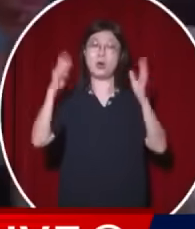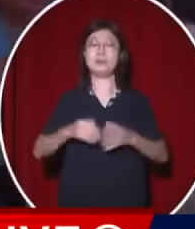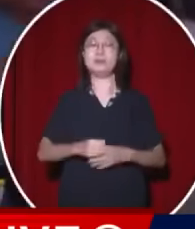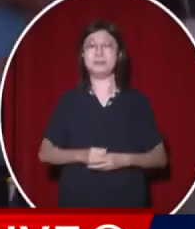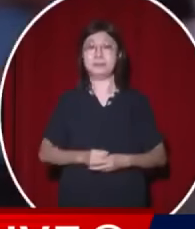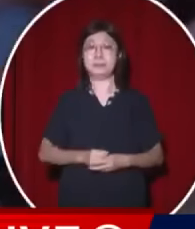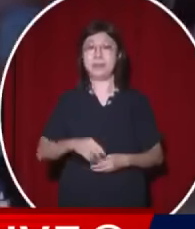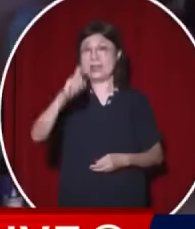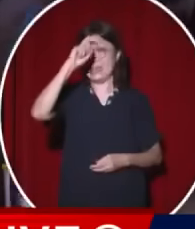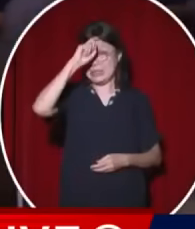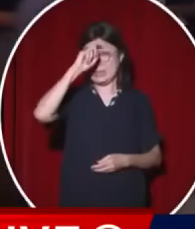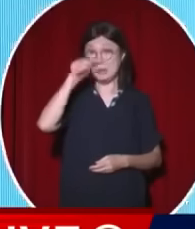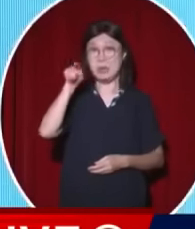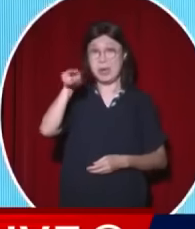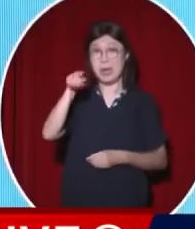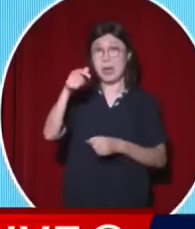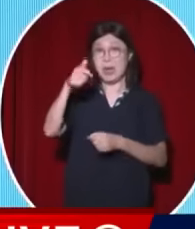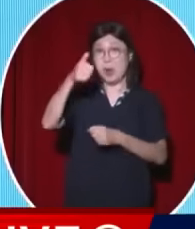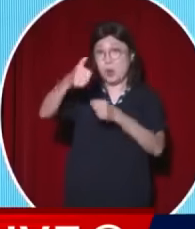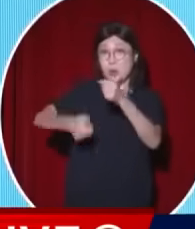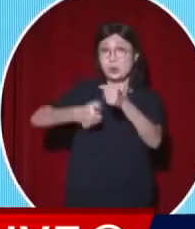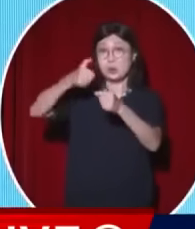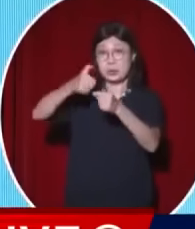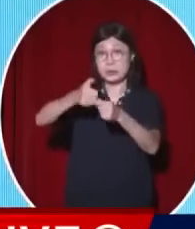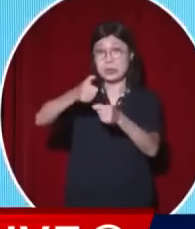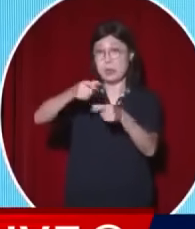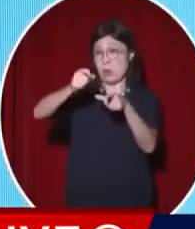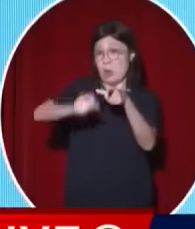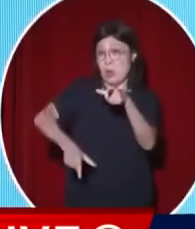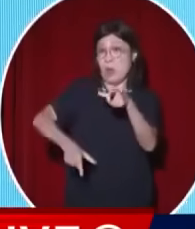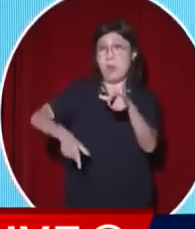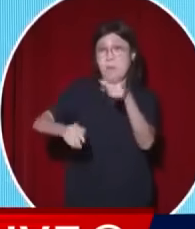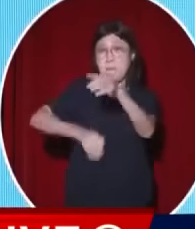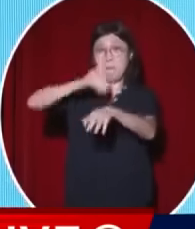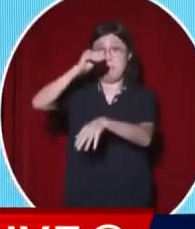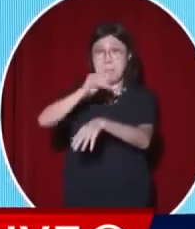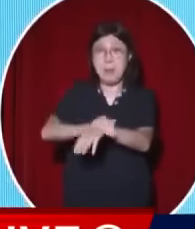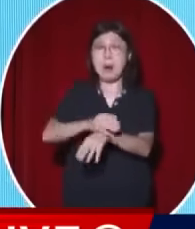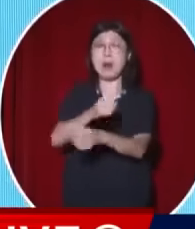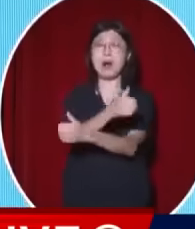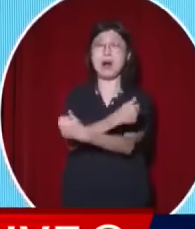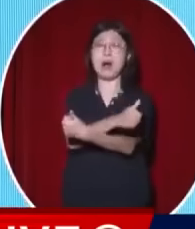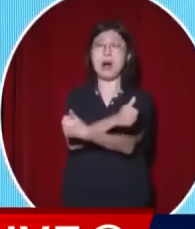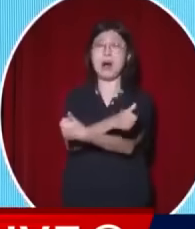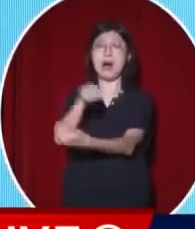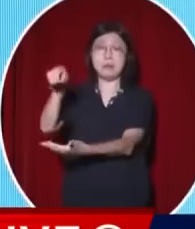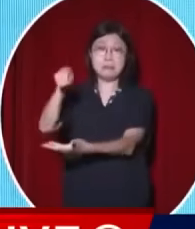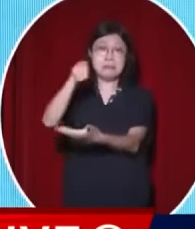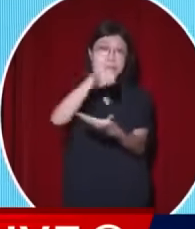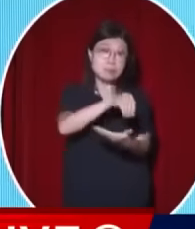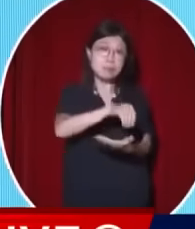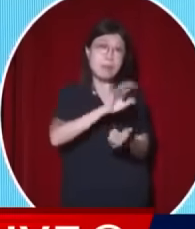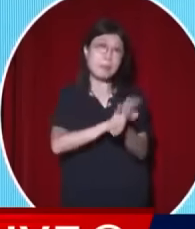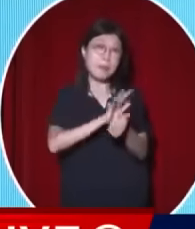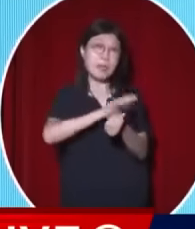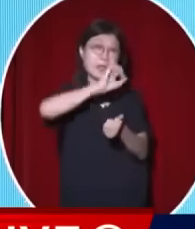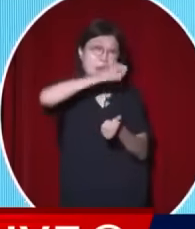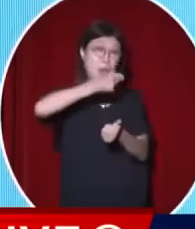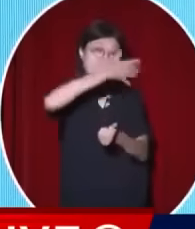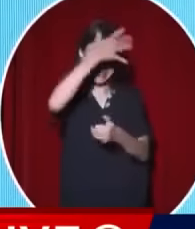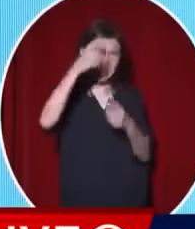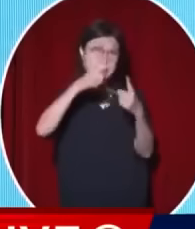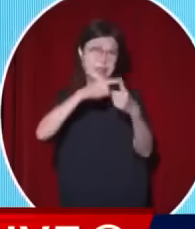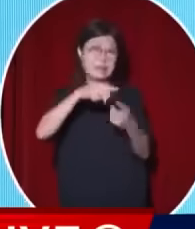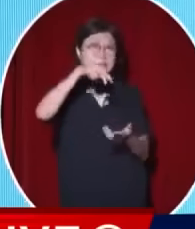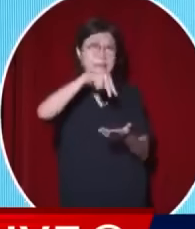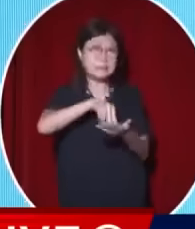希望用你50年经商的成功经验，帮助台湾人、年轻人立足台湾，